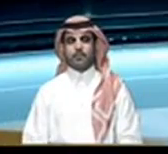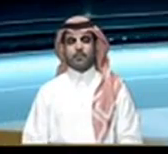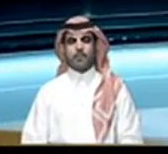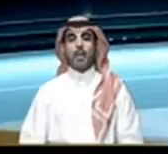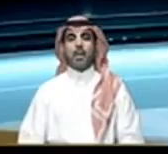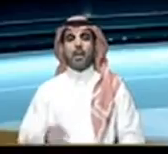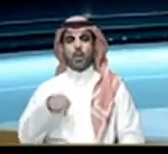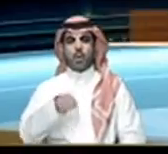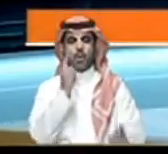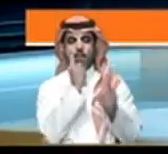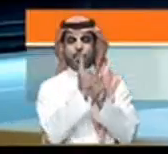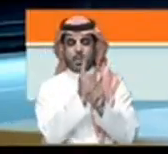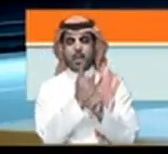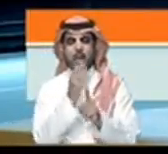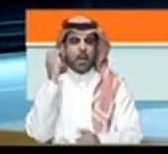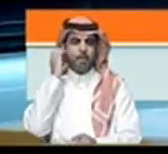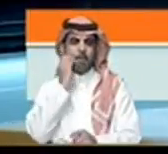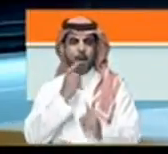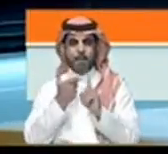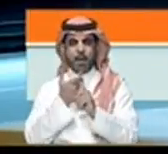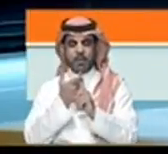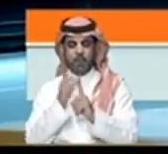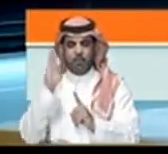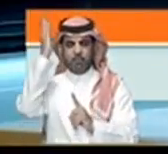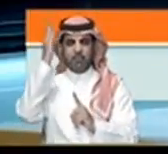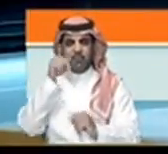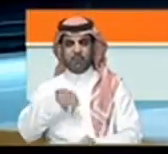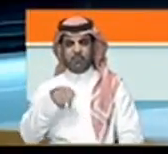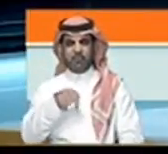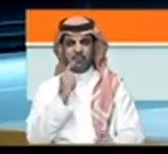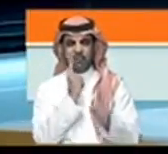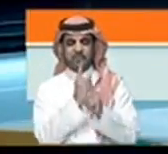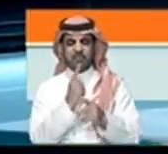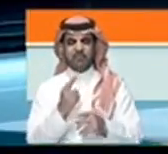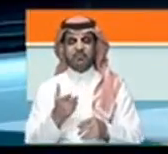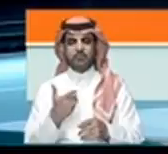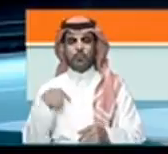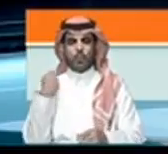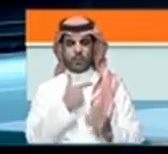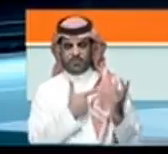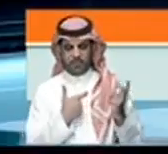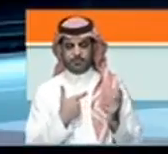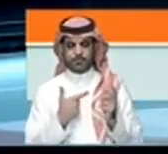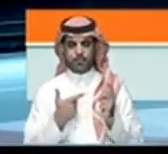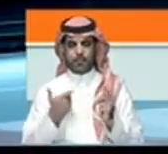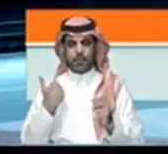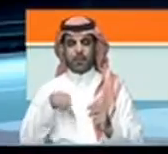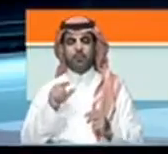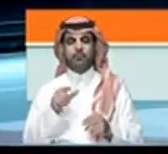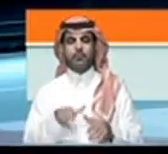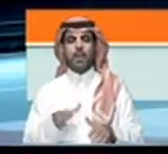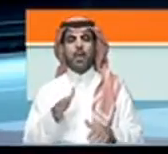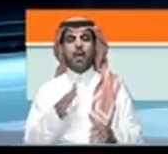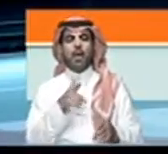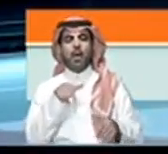التقى صاحب السمو الملكي الامير محمد بن سلمان بن عبد العزيز ولي العهد نائب رئيس مجلس الوزراء وزير الدفاع